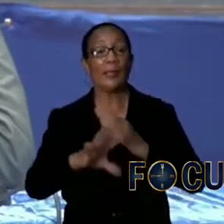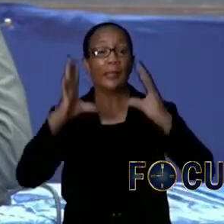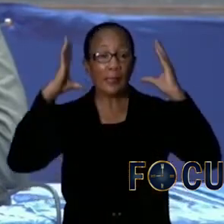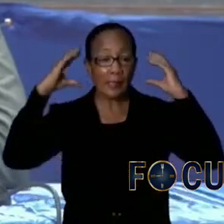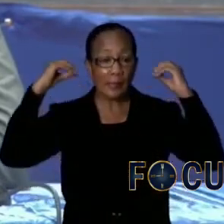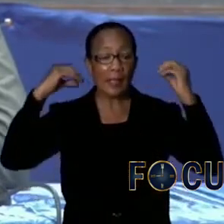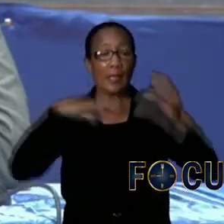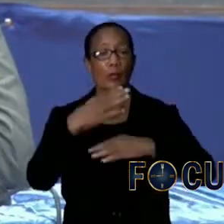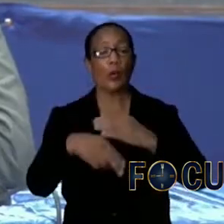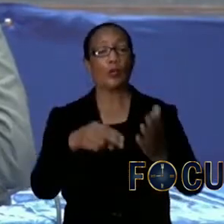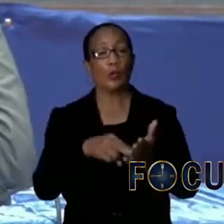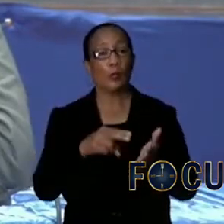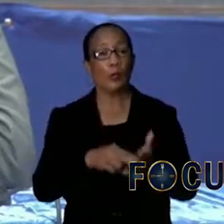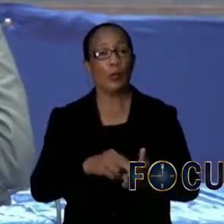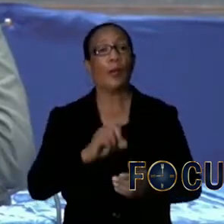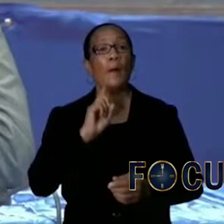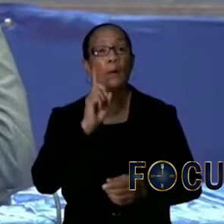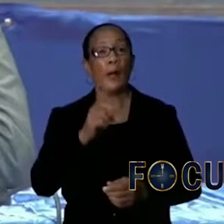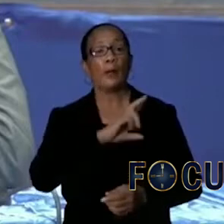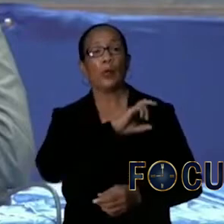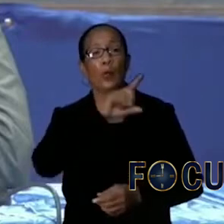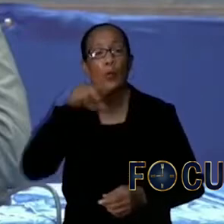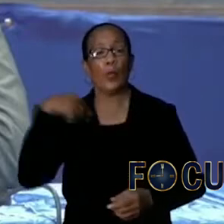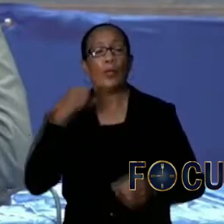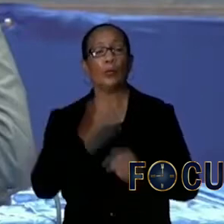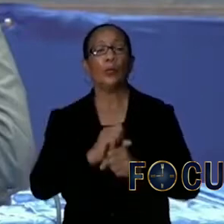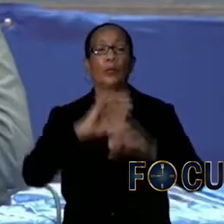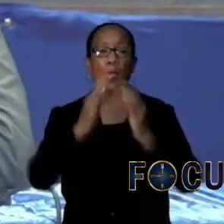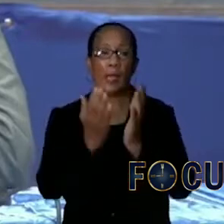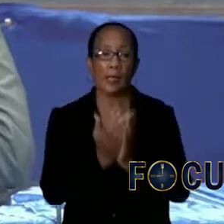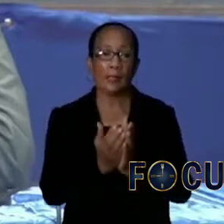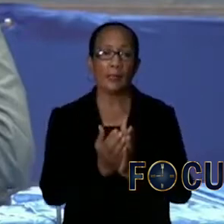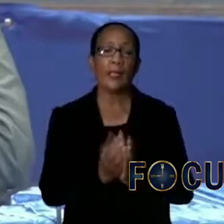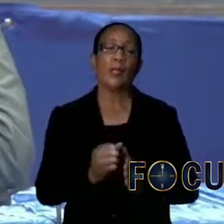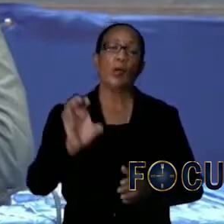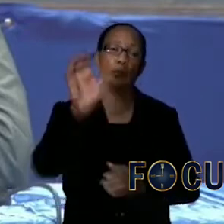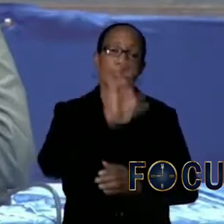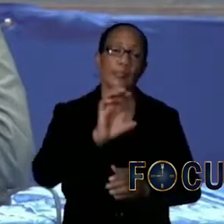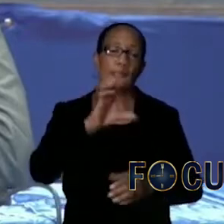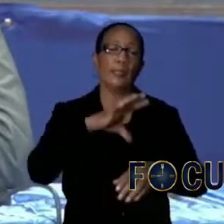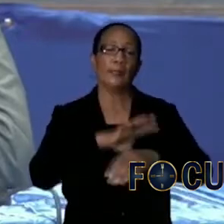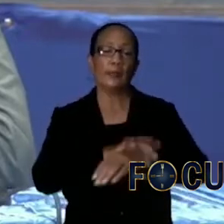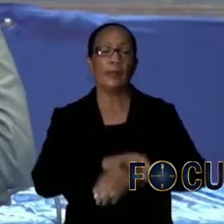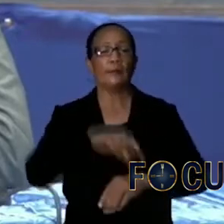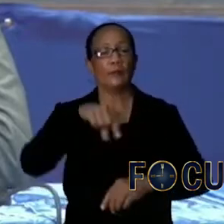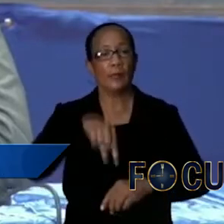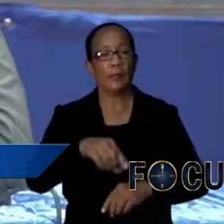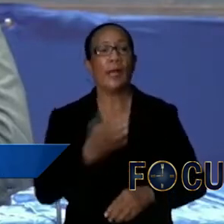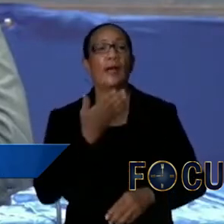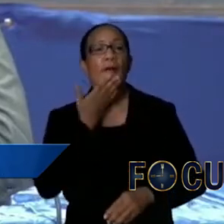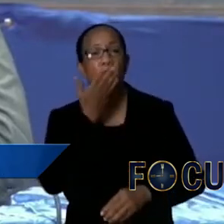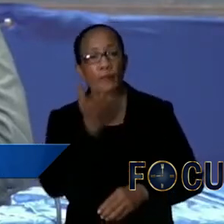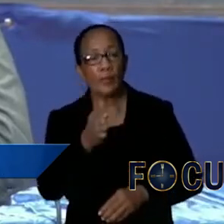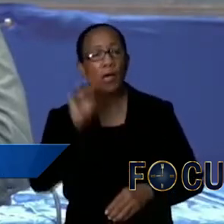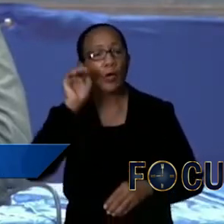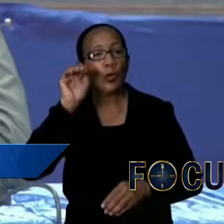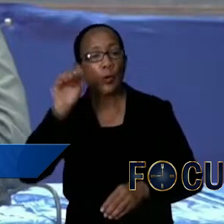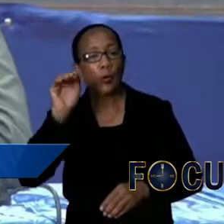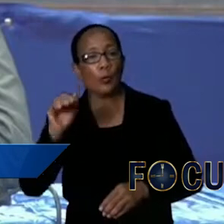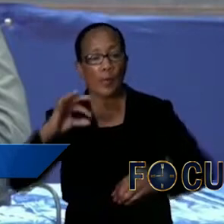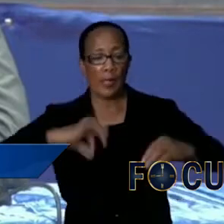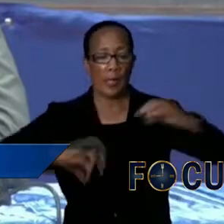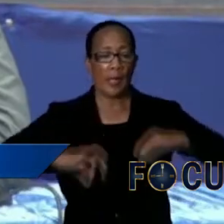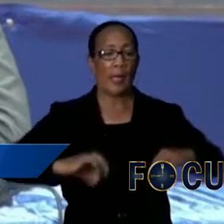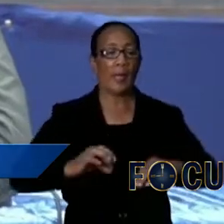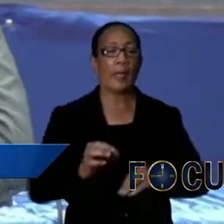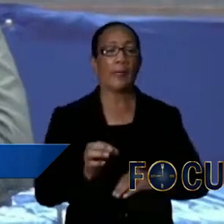worden gebruikt. Maar we doen er alles aan en ook onze reguliere artsen, we hebben vandaag een oproep gedaan vanuit het ministerie aan